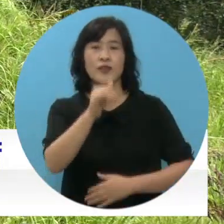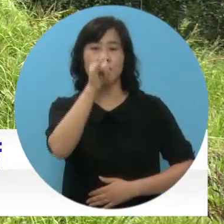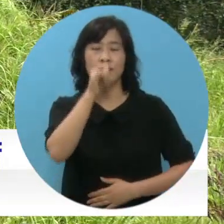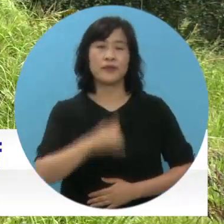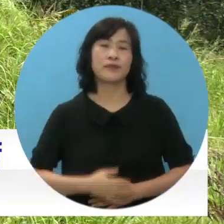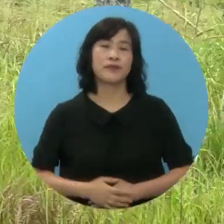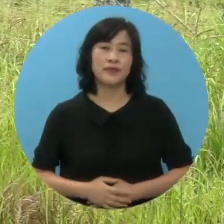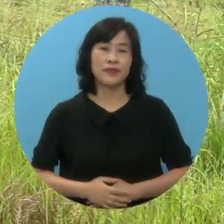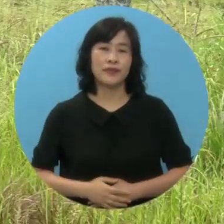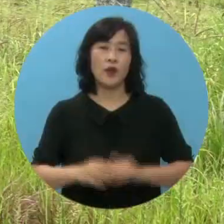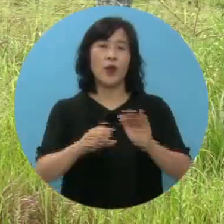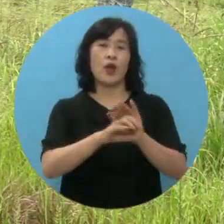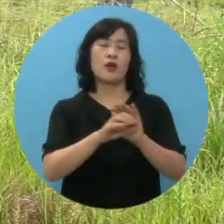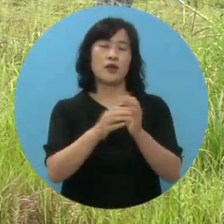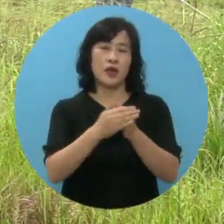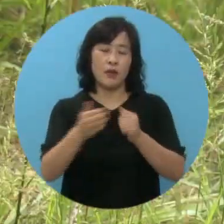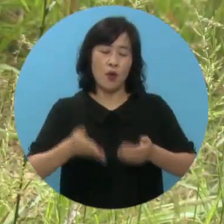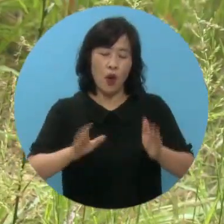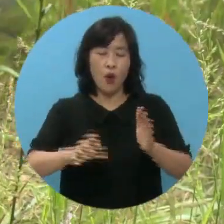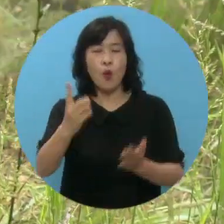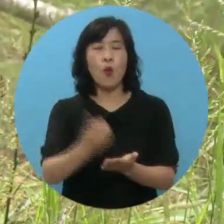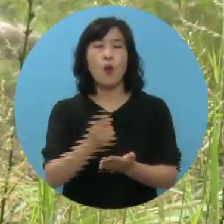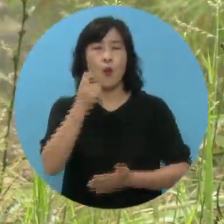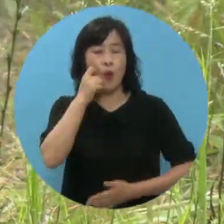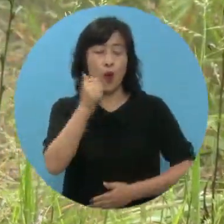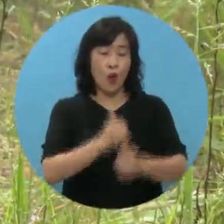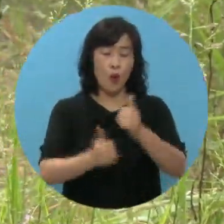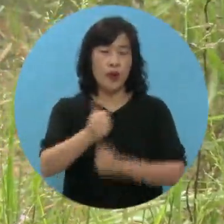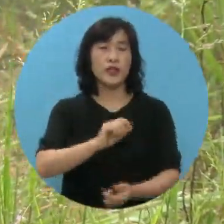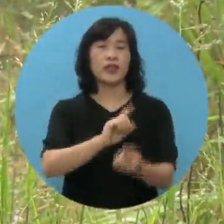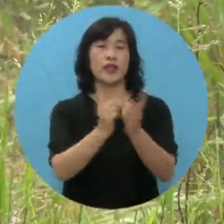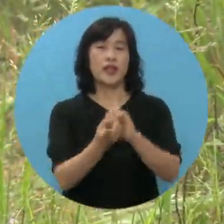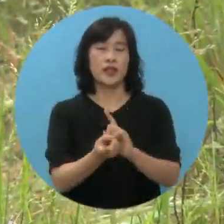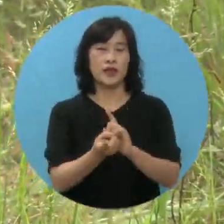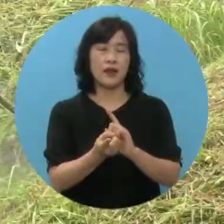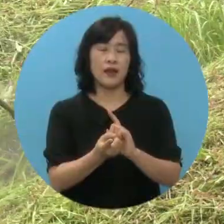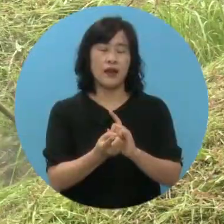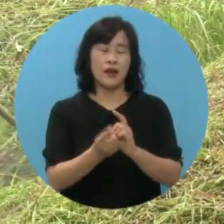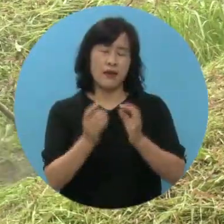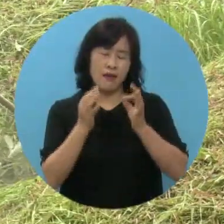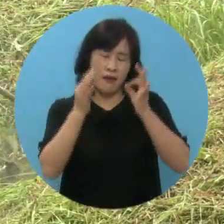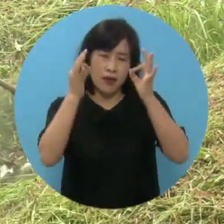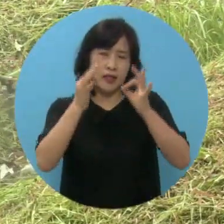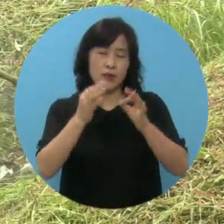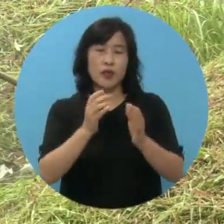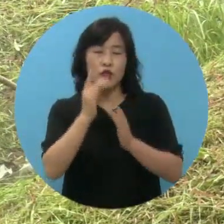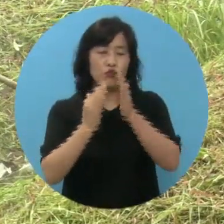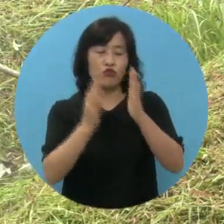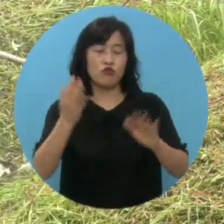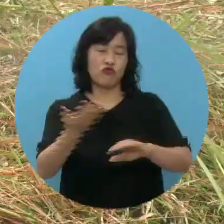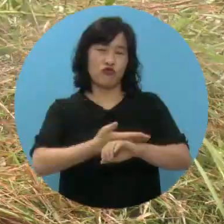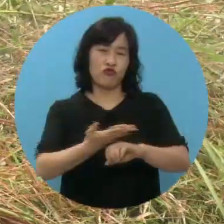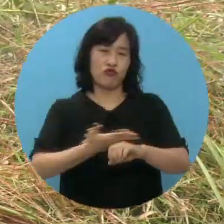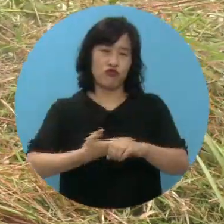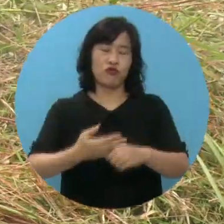정성스럽게 하고 있습니다. 코로나19로 고향에 오지 못하는 후손들을 대신해 정성으로 풀을 깎습니다.